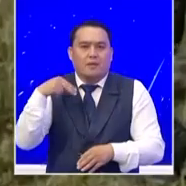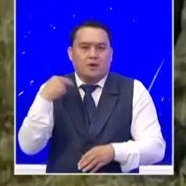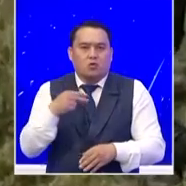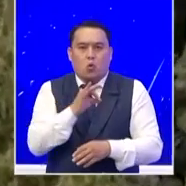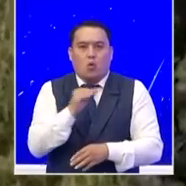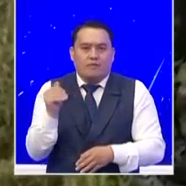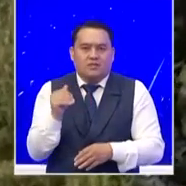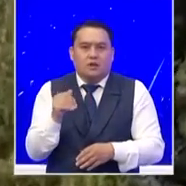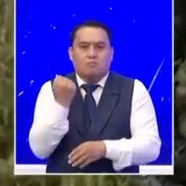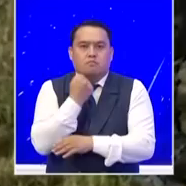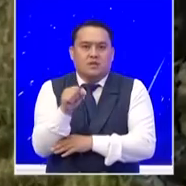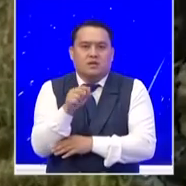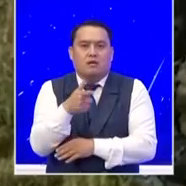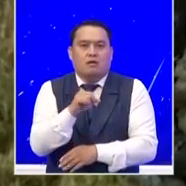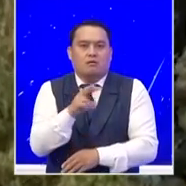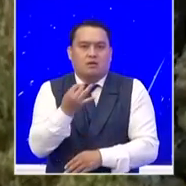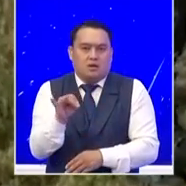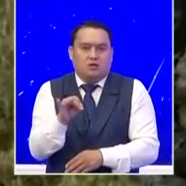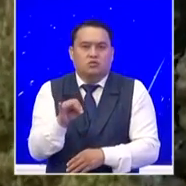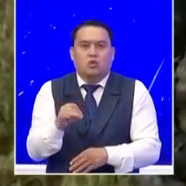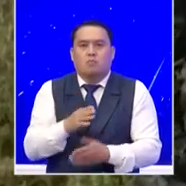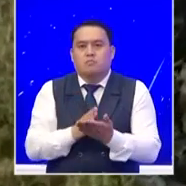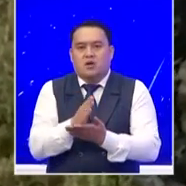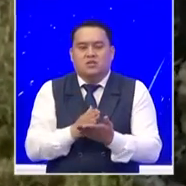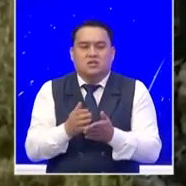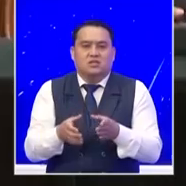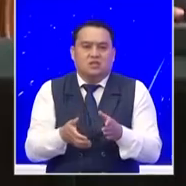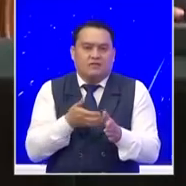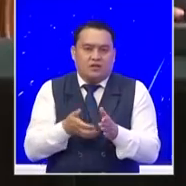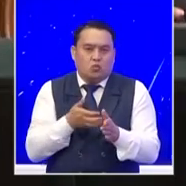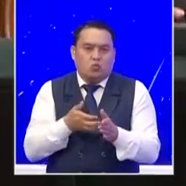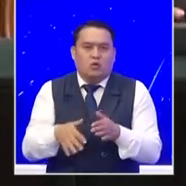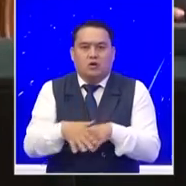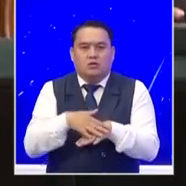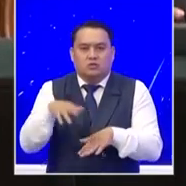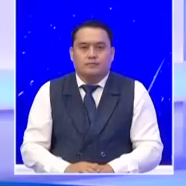по официальным данным победил Гани, что спровоцировало политический кризис.